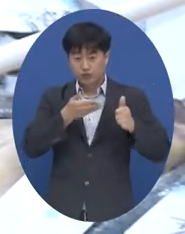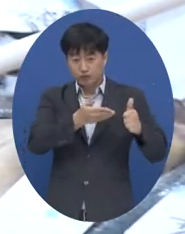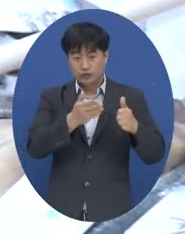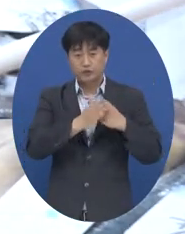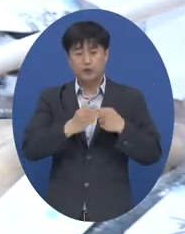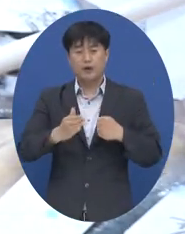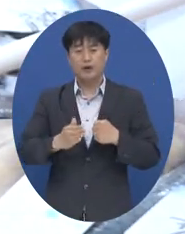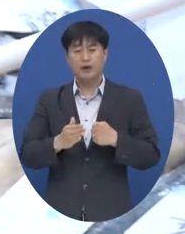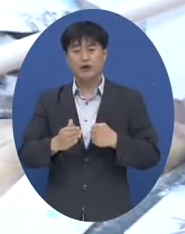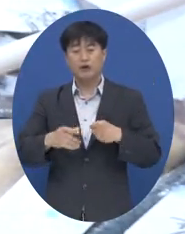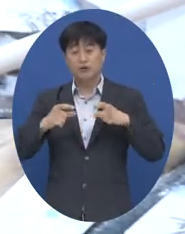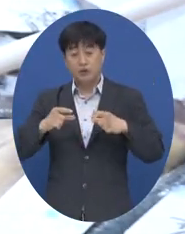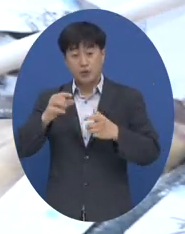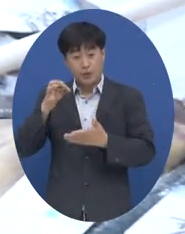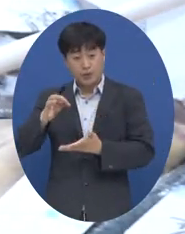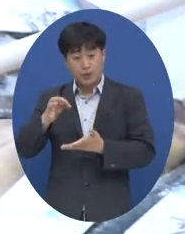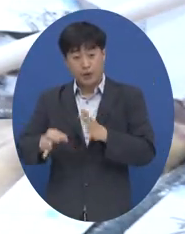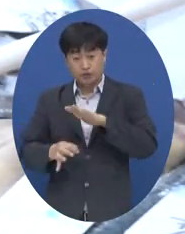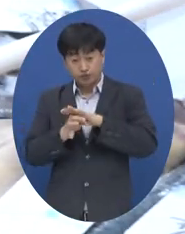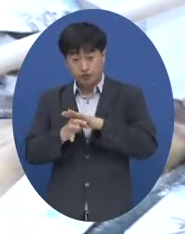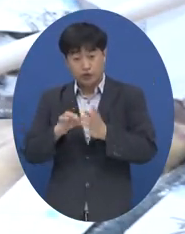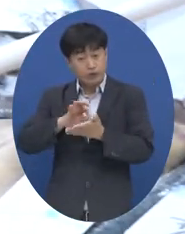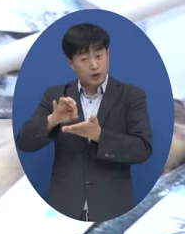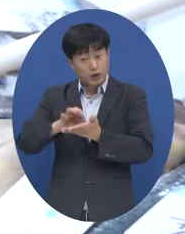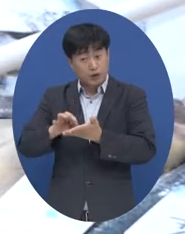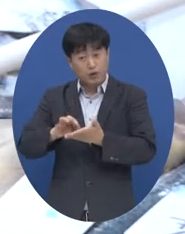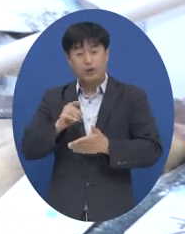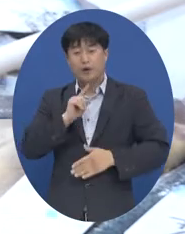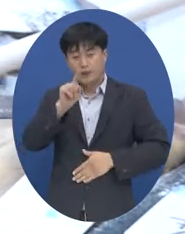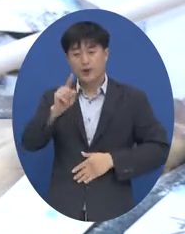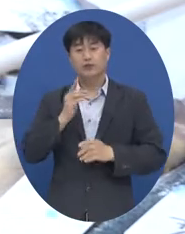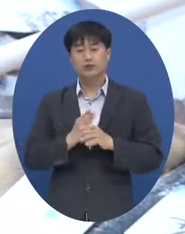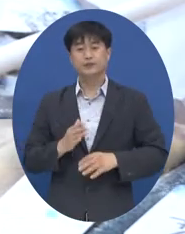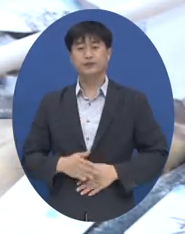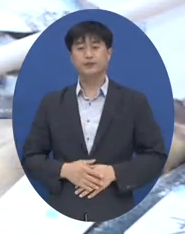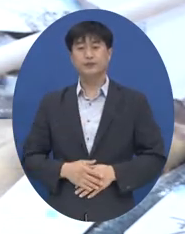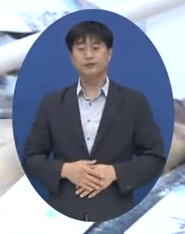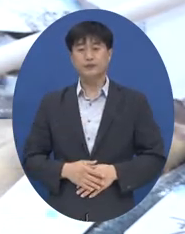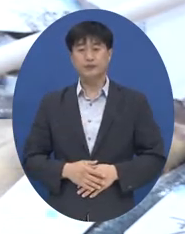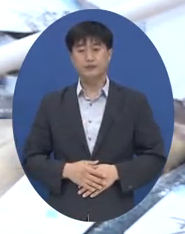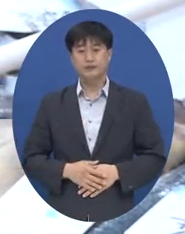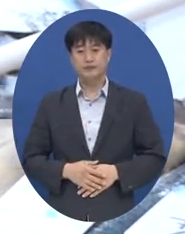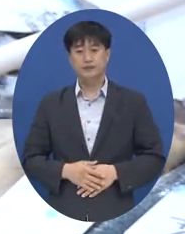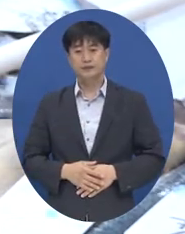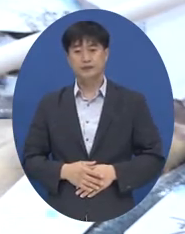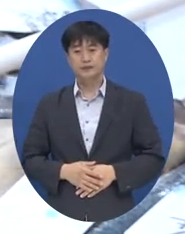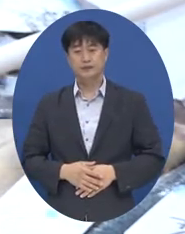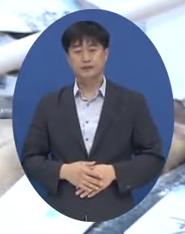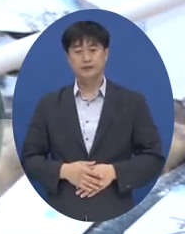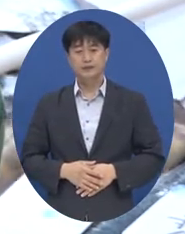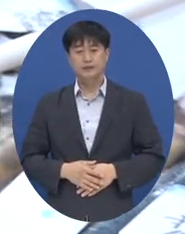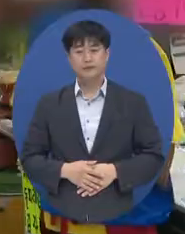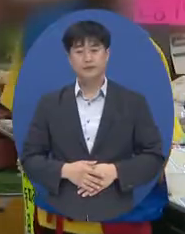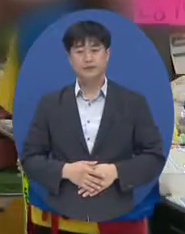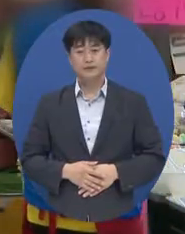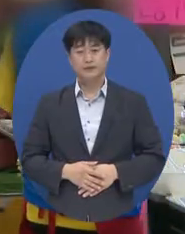이렇게 인센티브를 주니까 빌 수 있으면 오색전을 충전해서 쓰십사 하고 저희가 말씀을